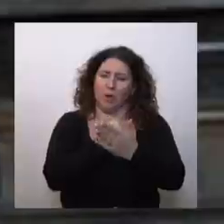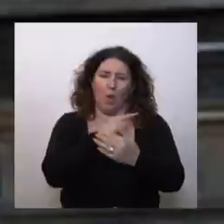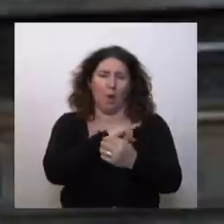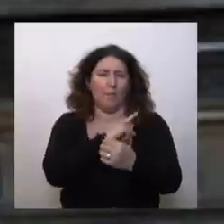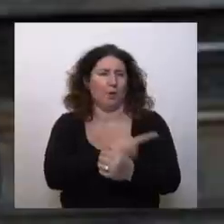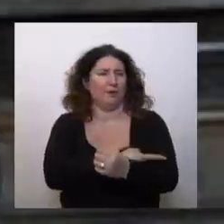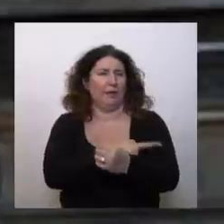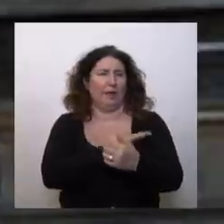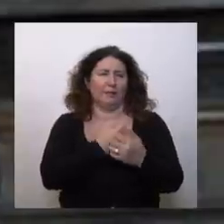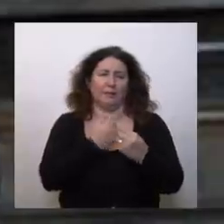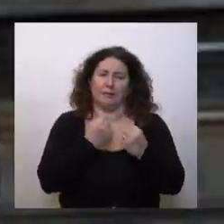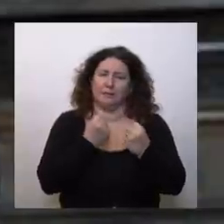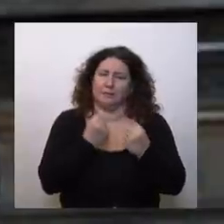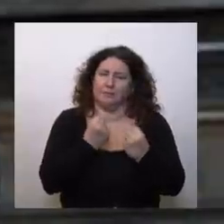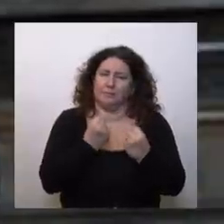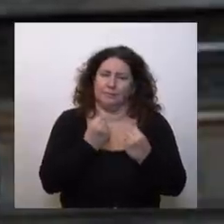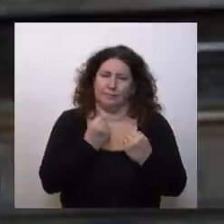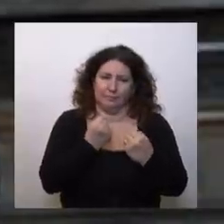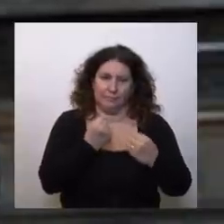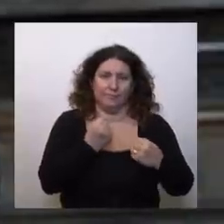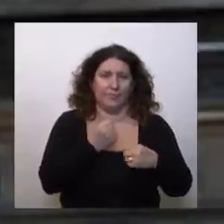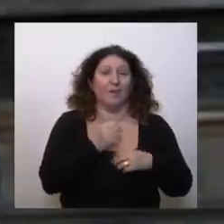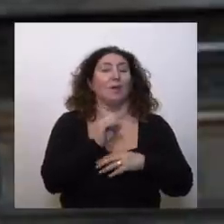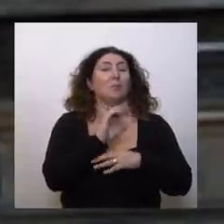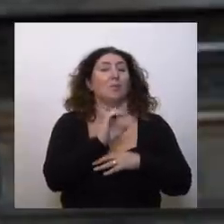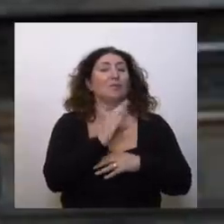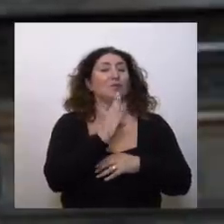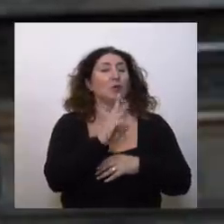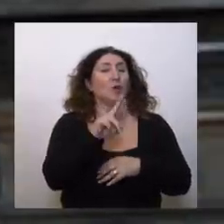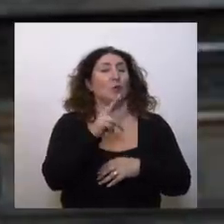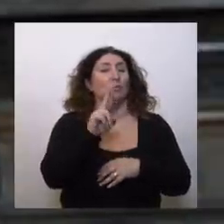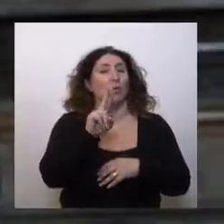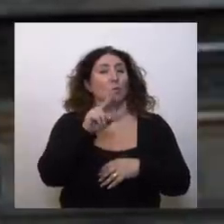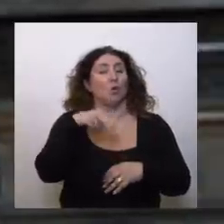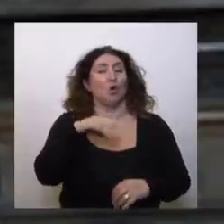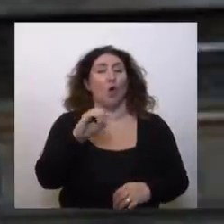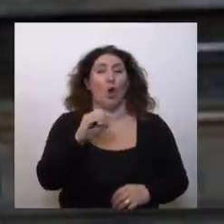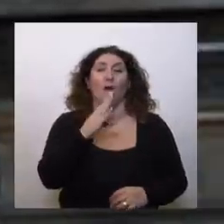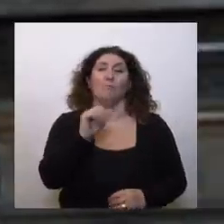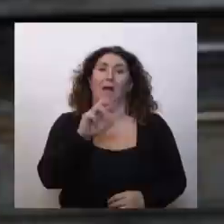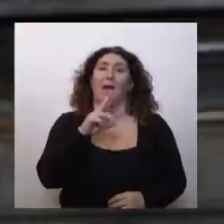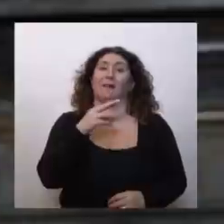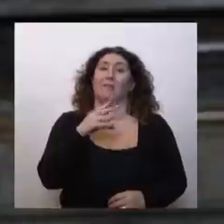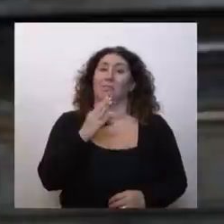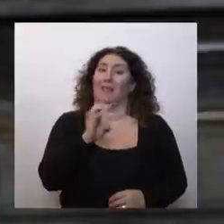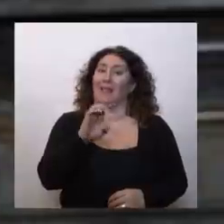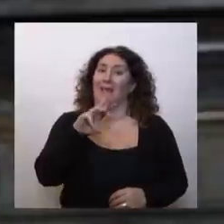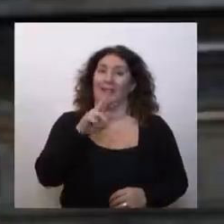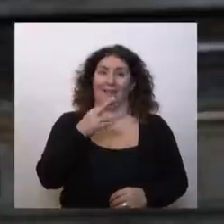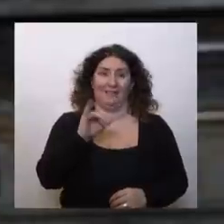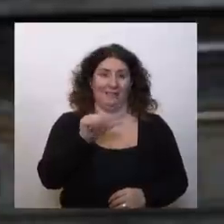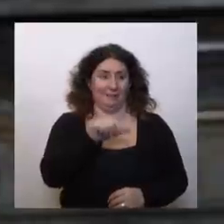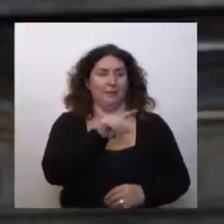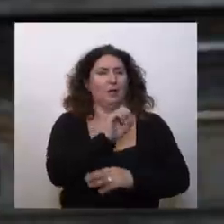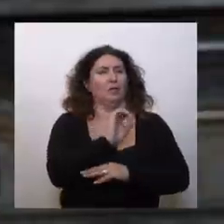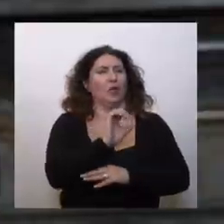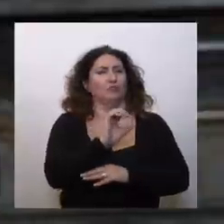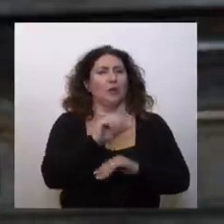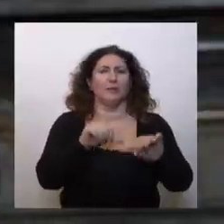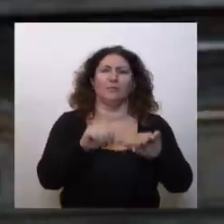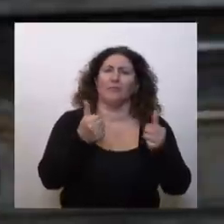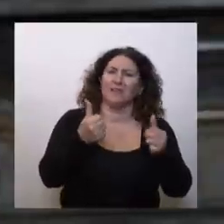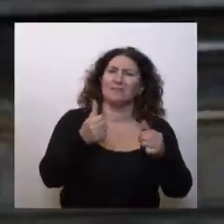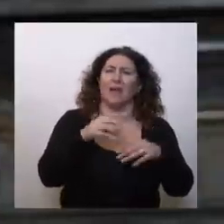sulla sindone il professor Bruno Barberis, docente di fisica e matematica all'Università di